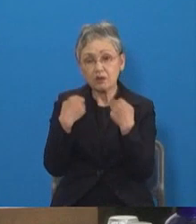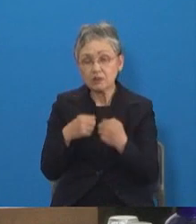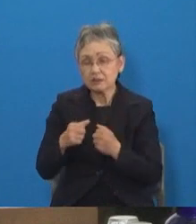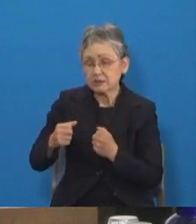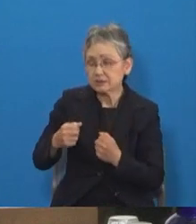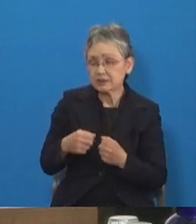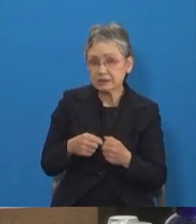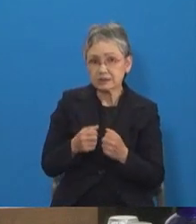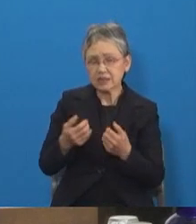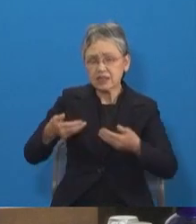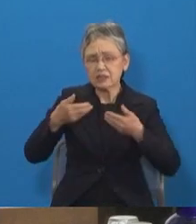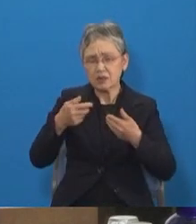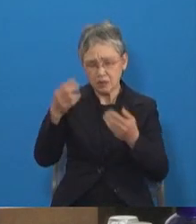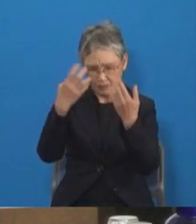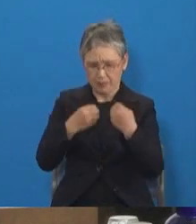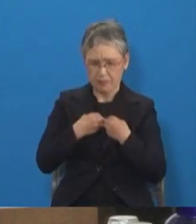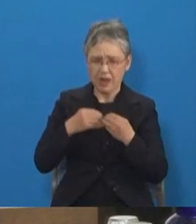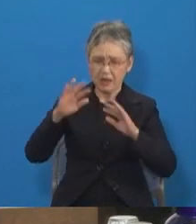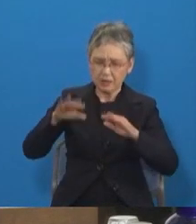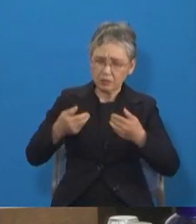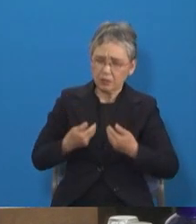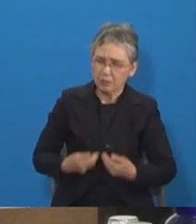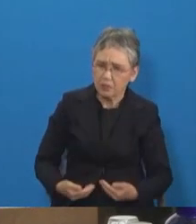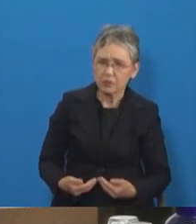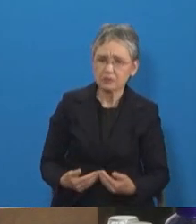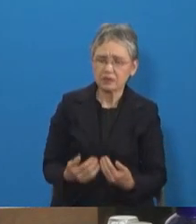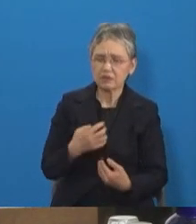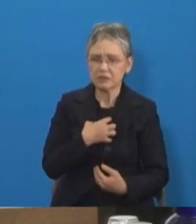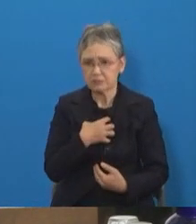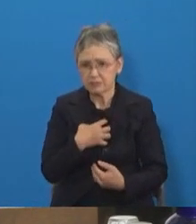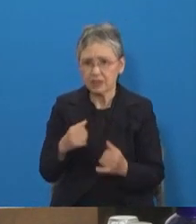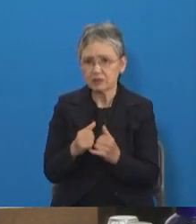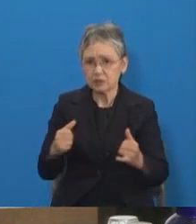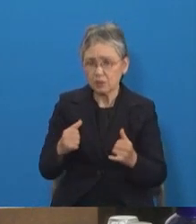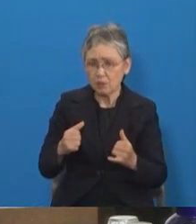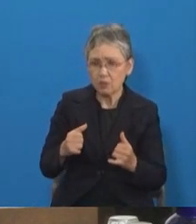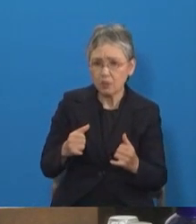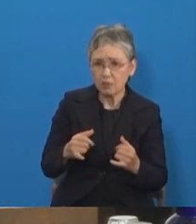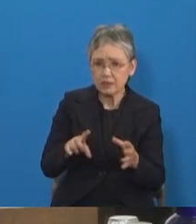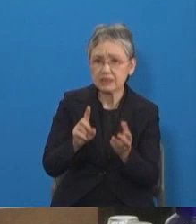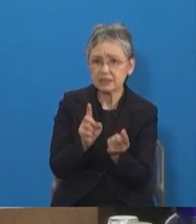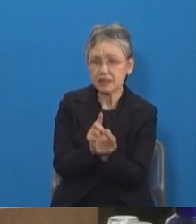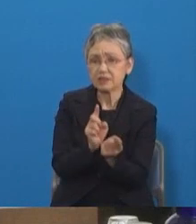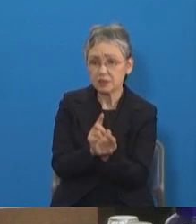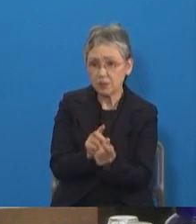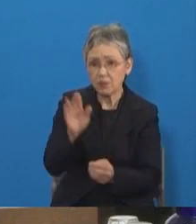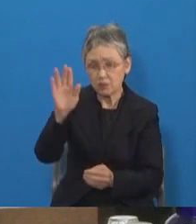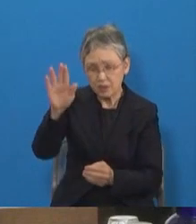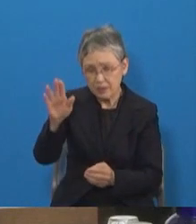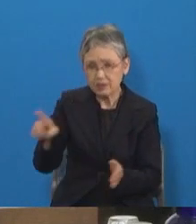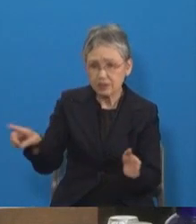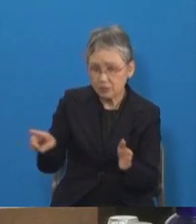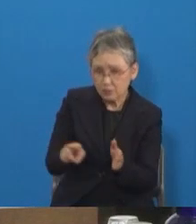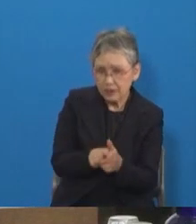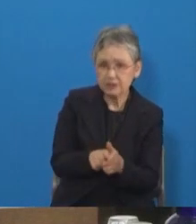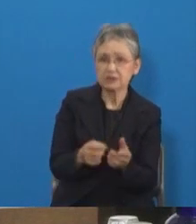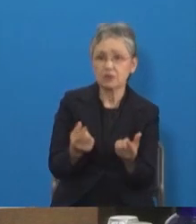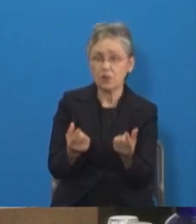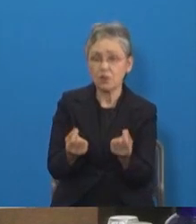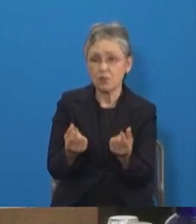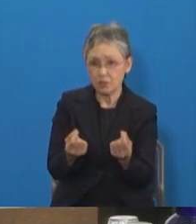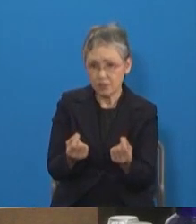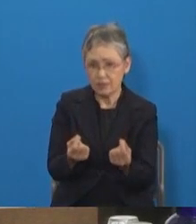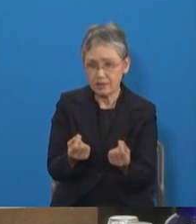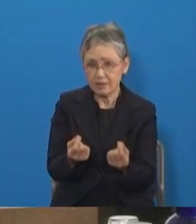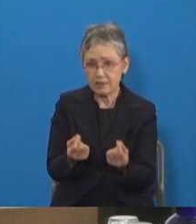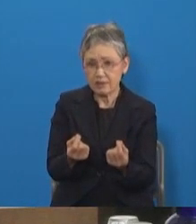されることを踏まえ、今年度の出水期につきましては、引き続きこれまで通りの感染対策を実施してまいります。市民